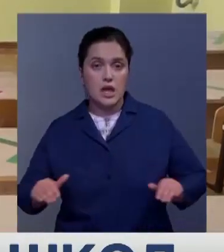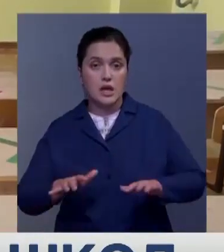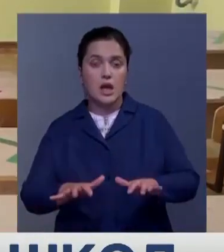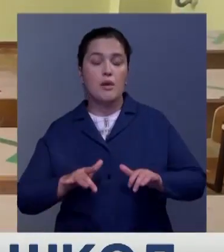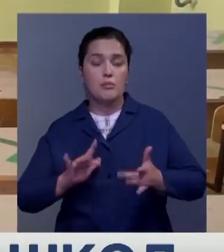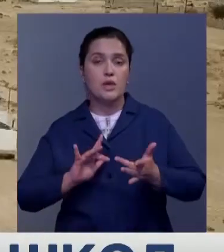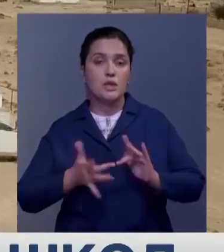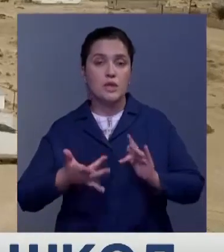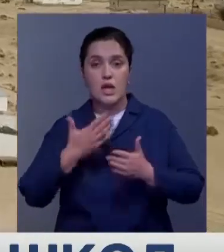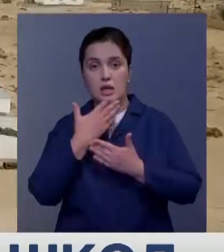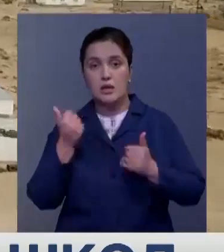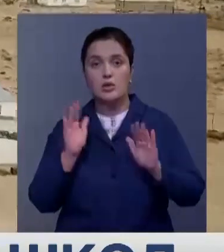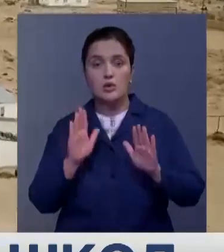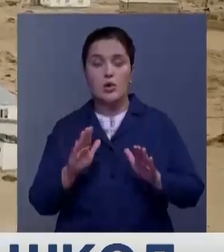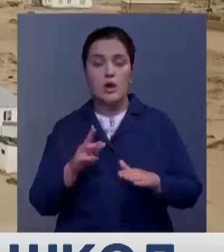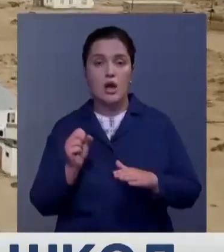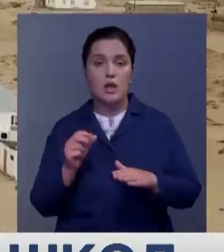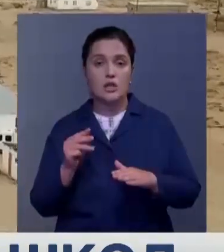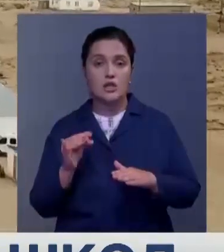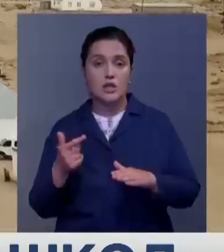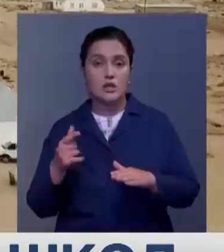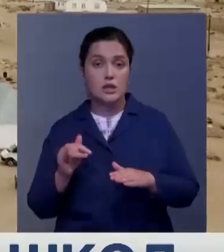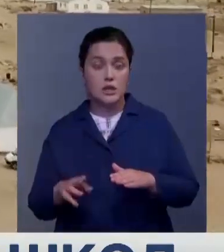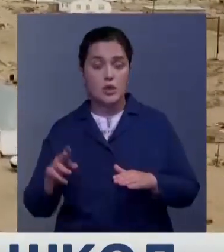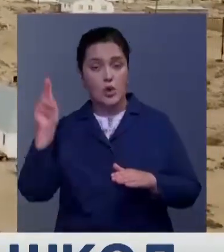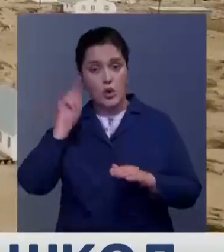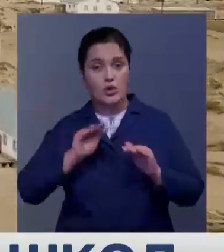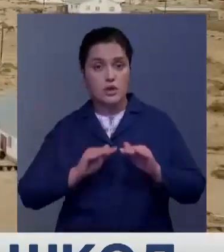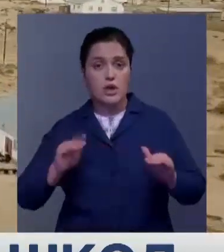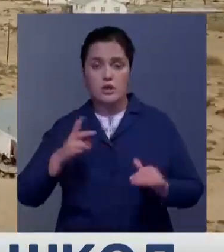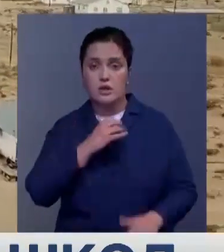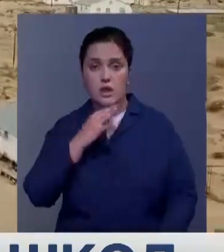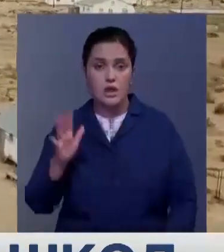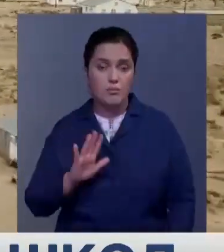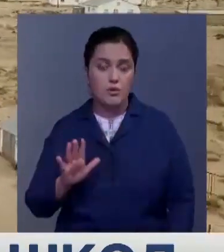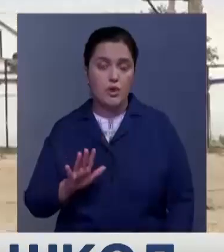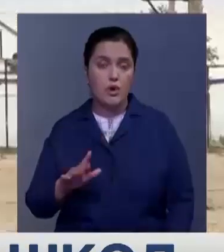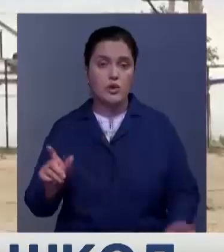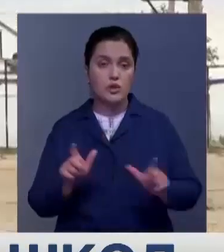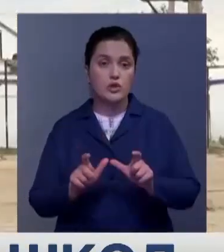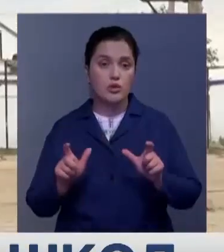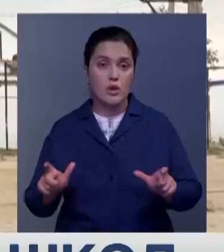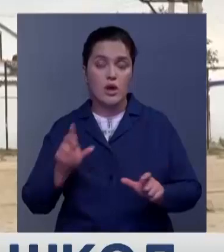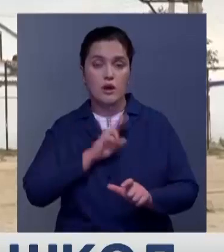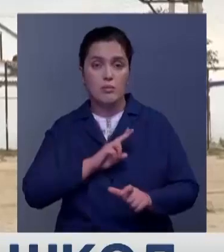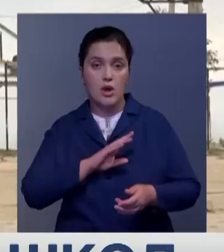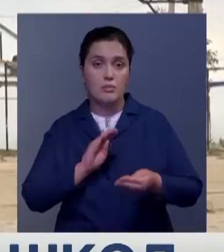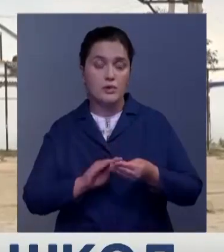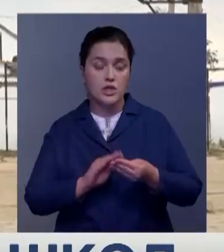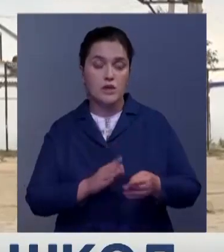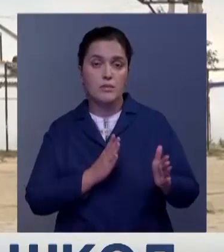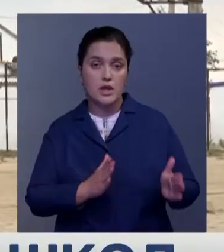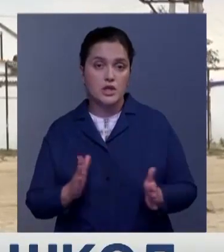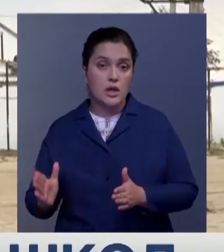Интернета нет лишь в селе Акжигит Бенилского района. Учеников здесь немного, поэтому школа работает в прежнем режиме. Соблюдаются